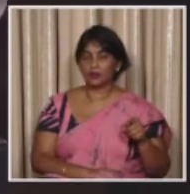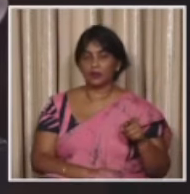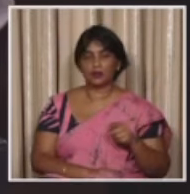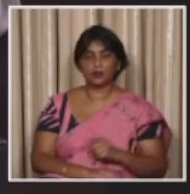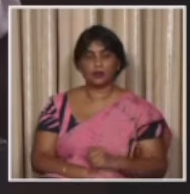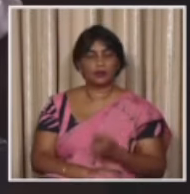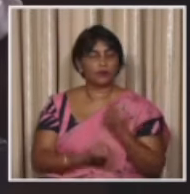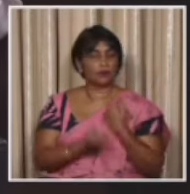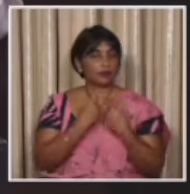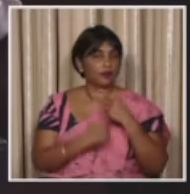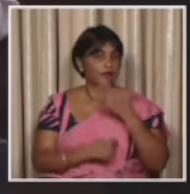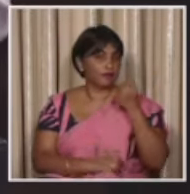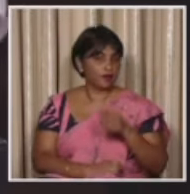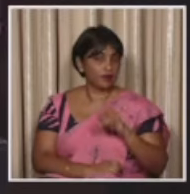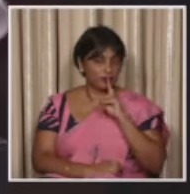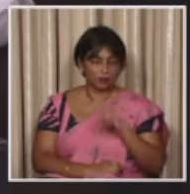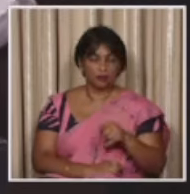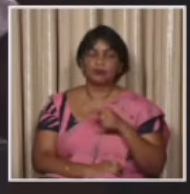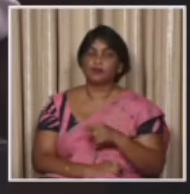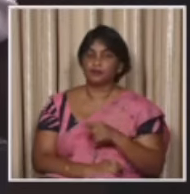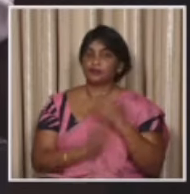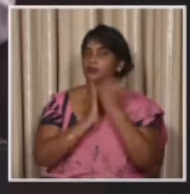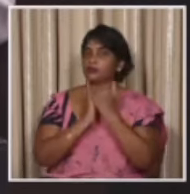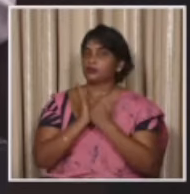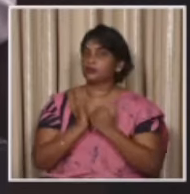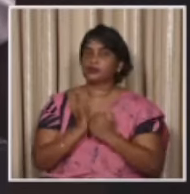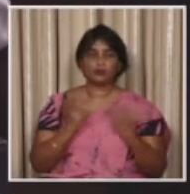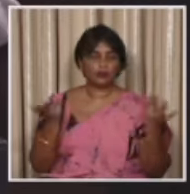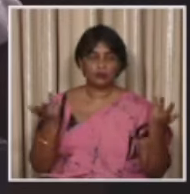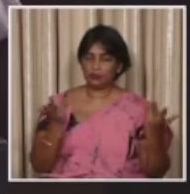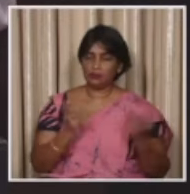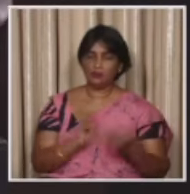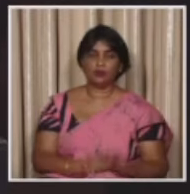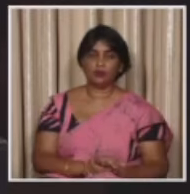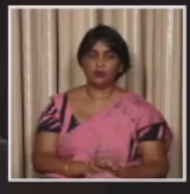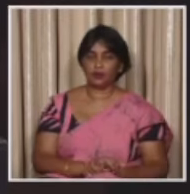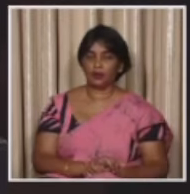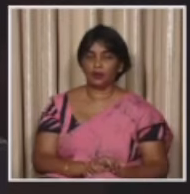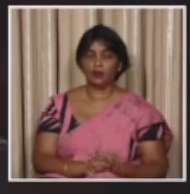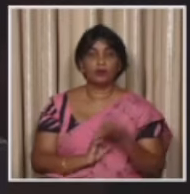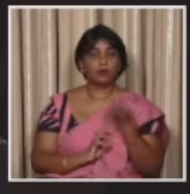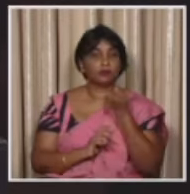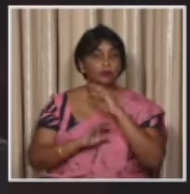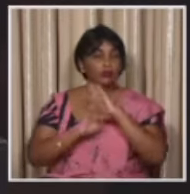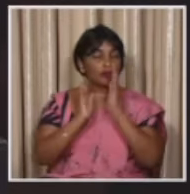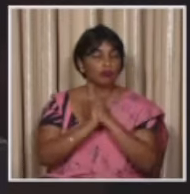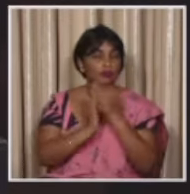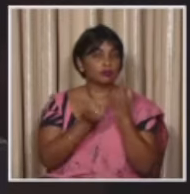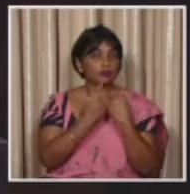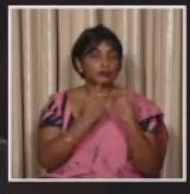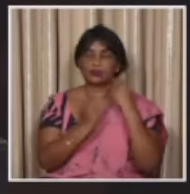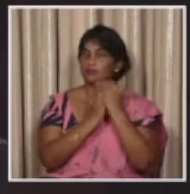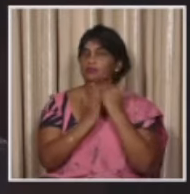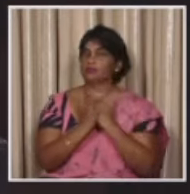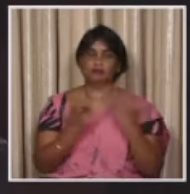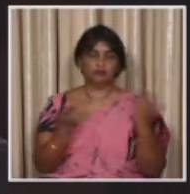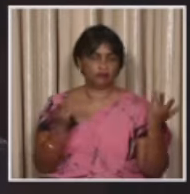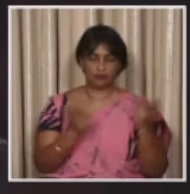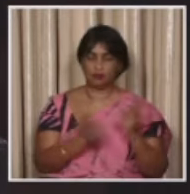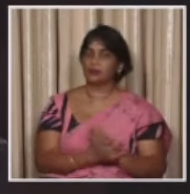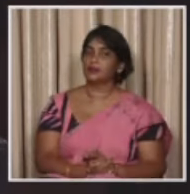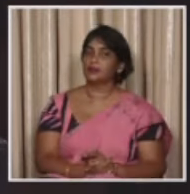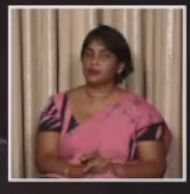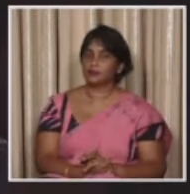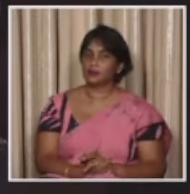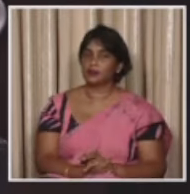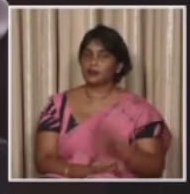වැලියු කරන මෙතඩ් එකක් නැහැ. කිසිම මෙතඩොලොජි එකක්, කිසිම ක්‍රමවේදයක් නිර්මාණය කළා